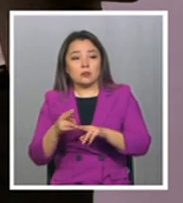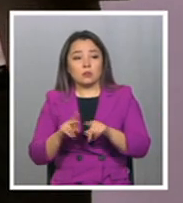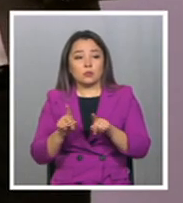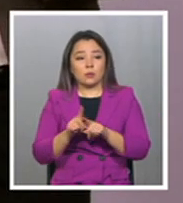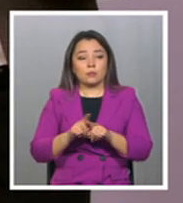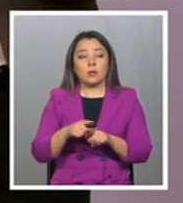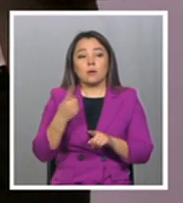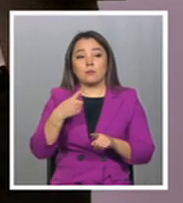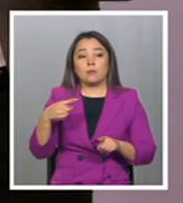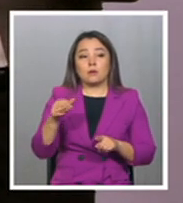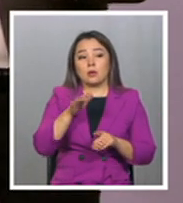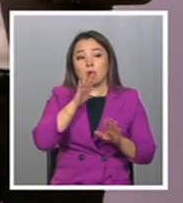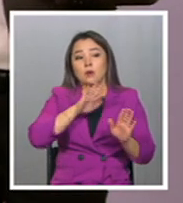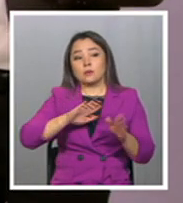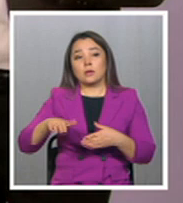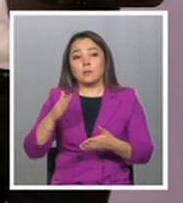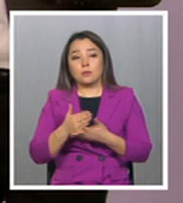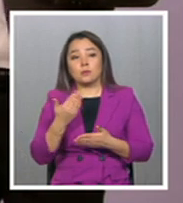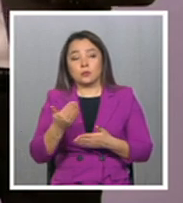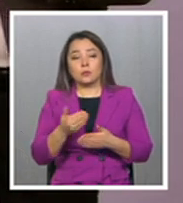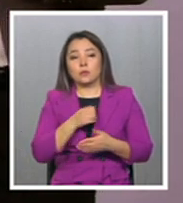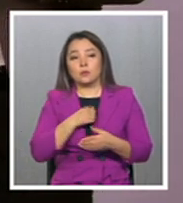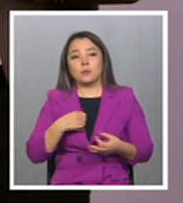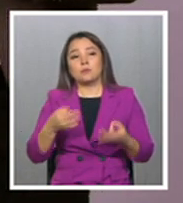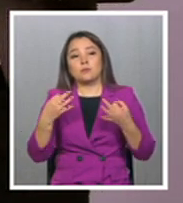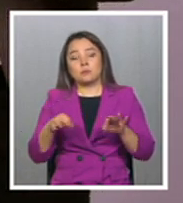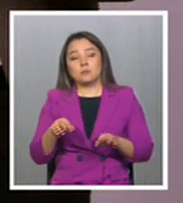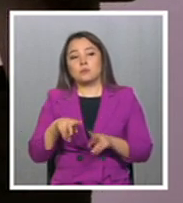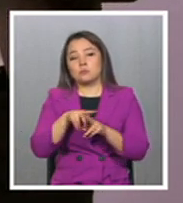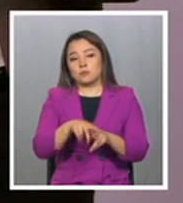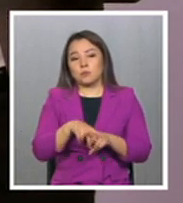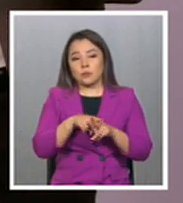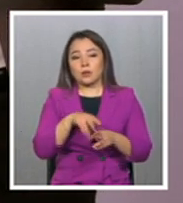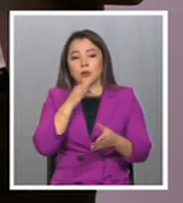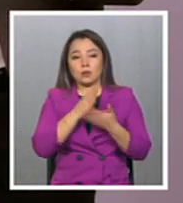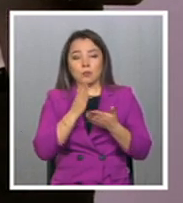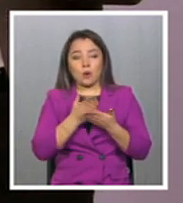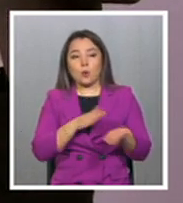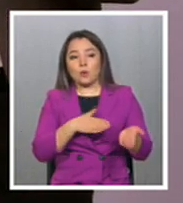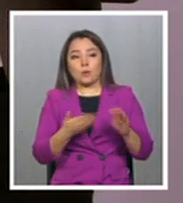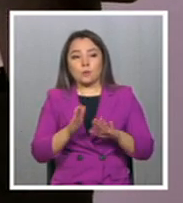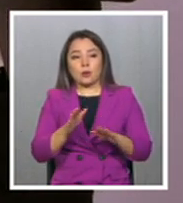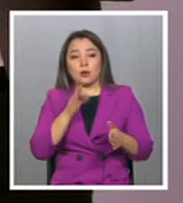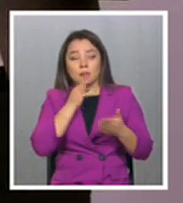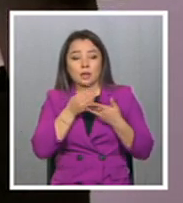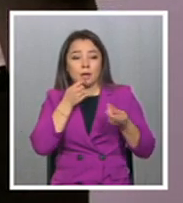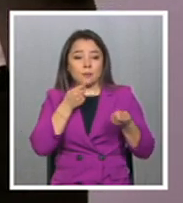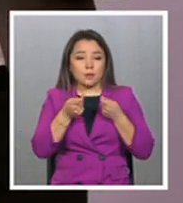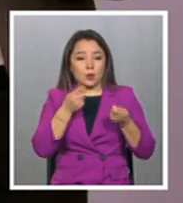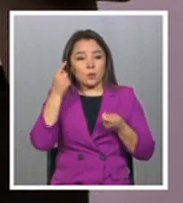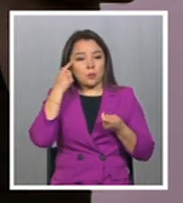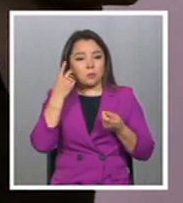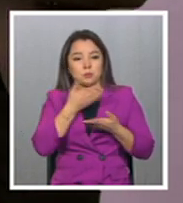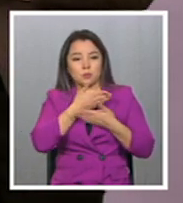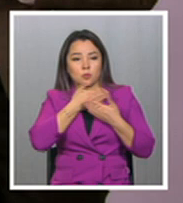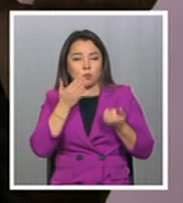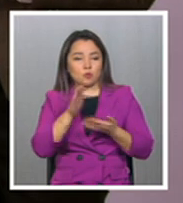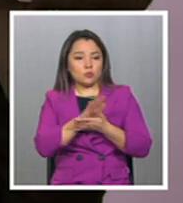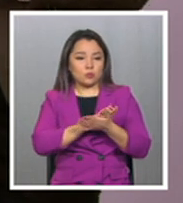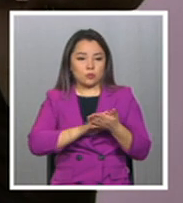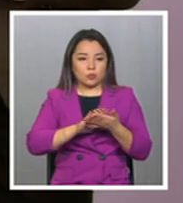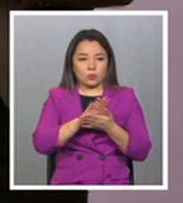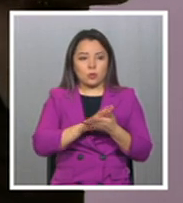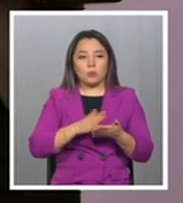апта өткенде ер үстінде отыруға төселіп қалдым. Құлап қалмасам екен деп ойлай бермейтін болған.